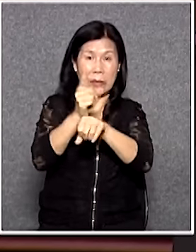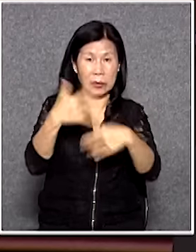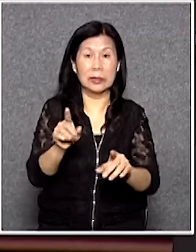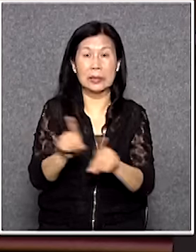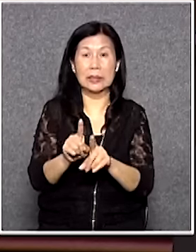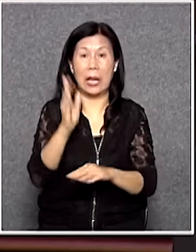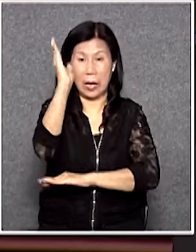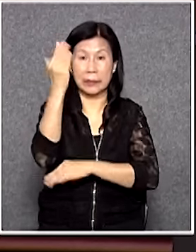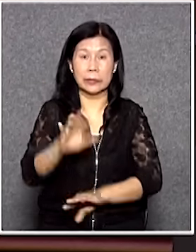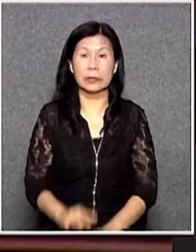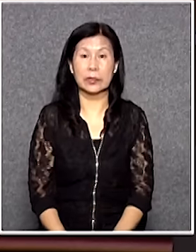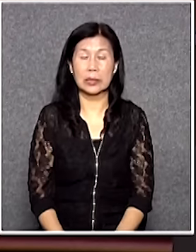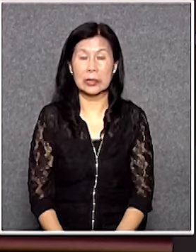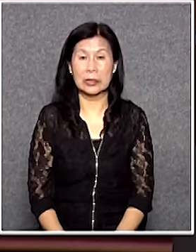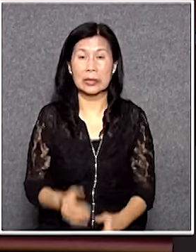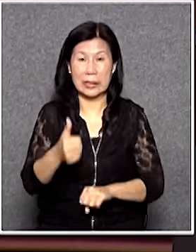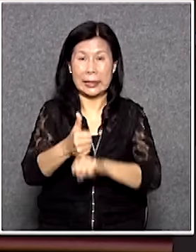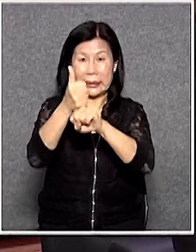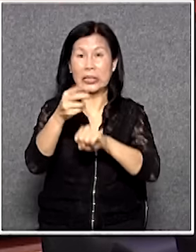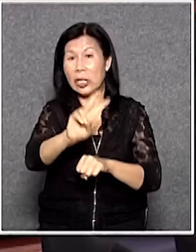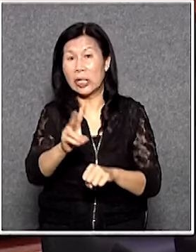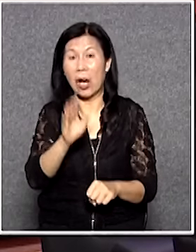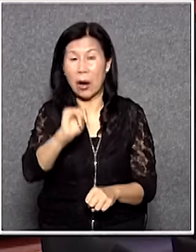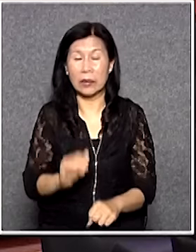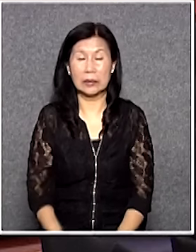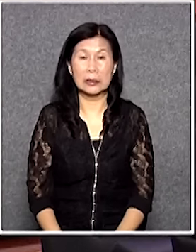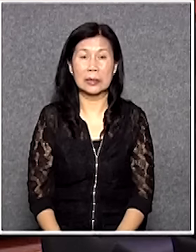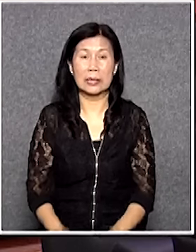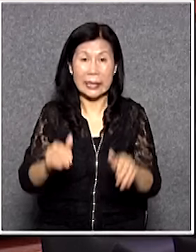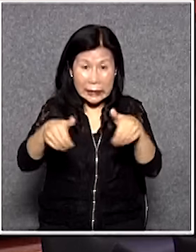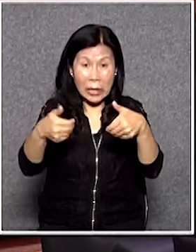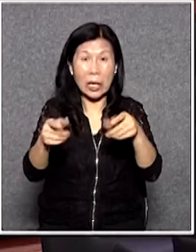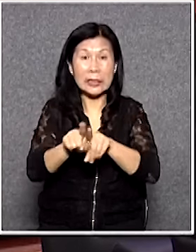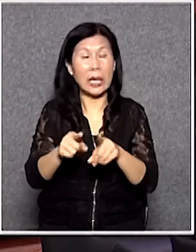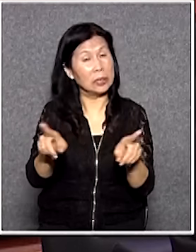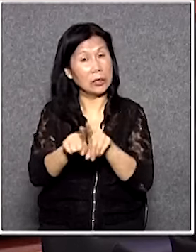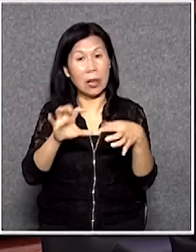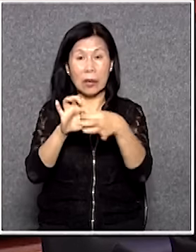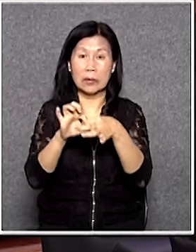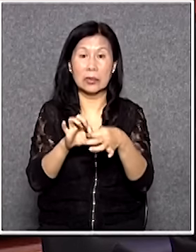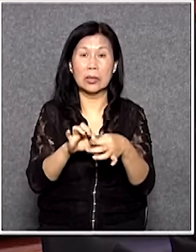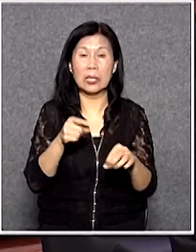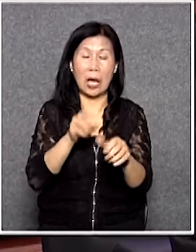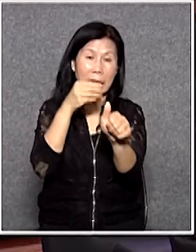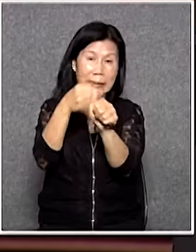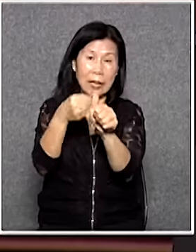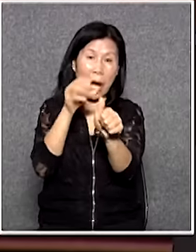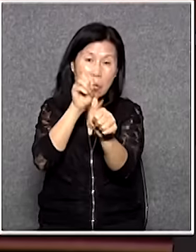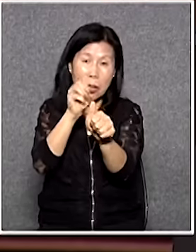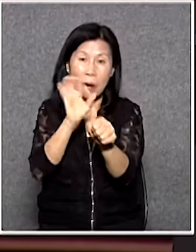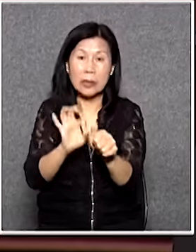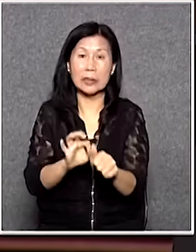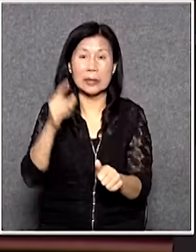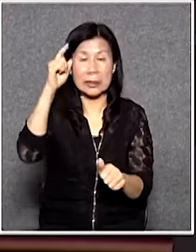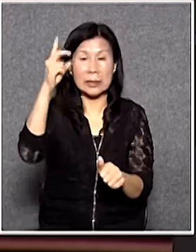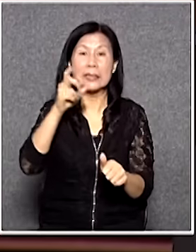我話俾你聽，使唔使護航到咁啊，大佬？你係有利益噶嘛？你基本上係你講嘅嘢冇說服力噶嘛？你又同我